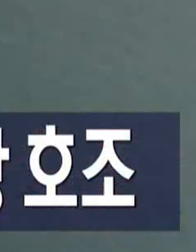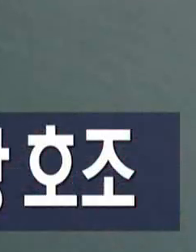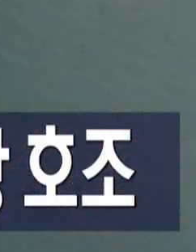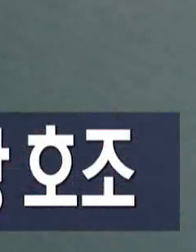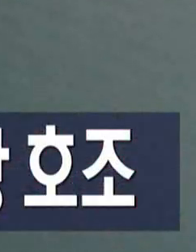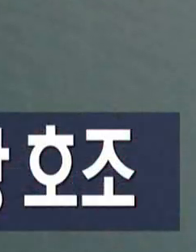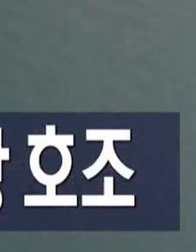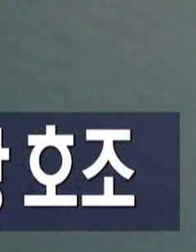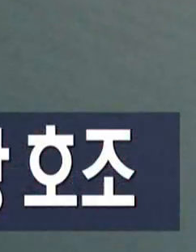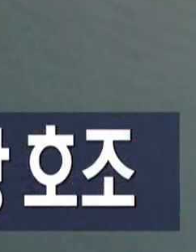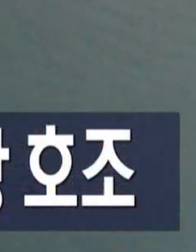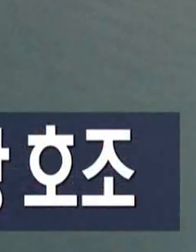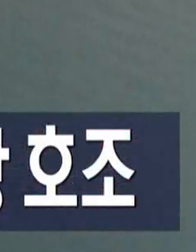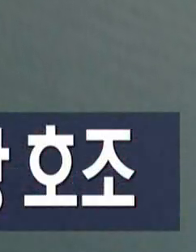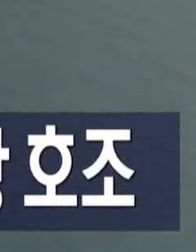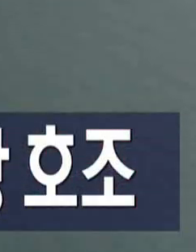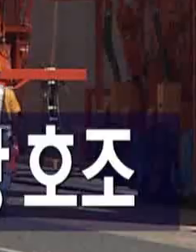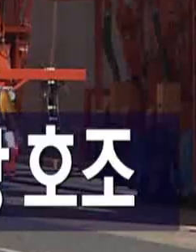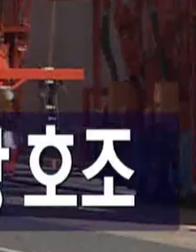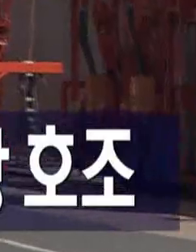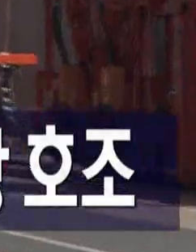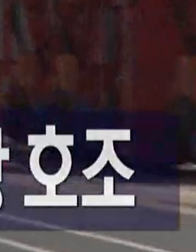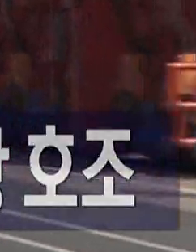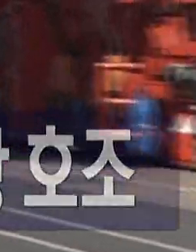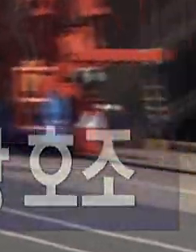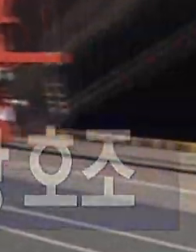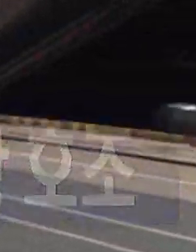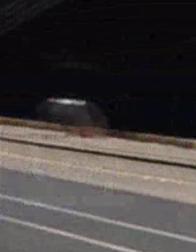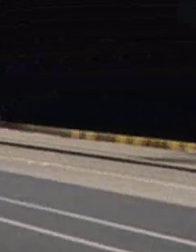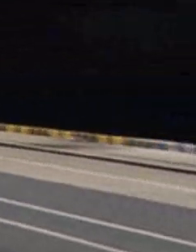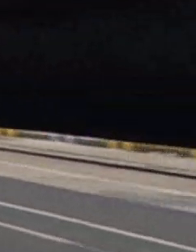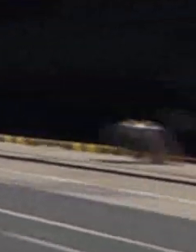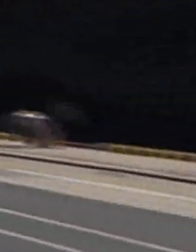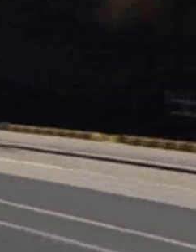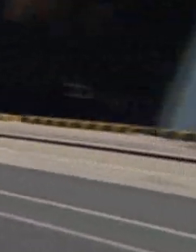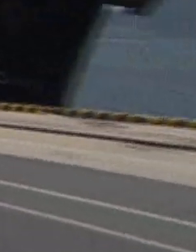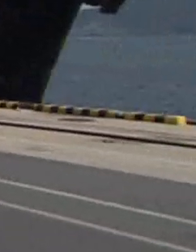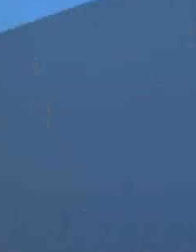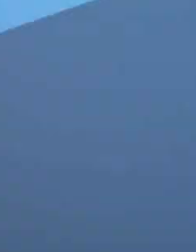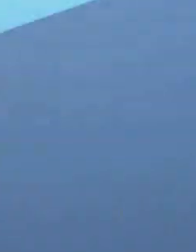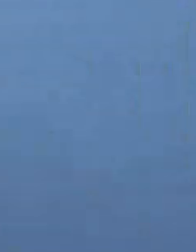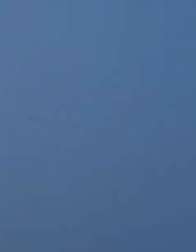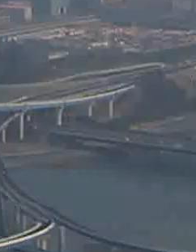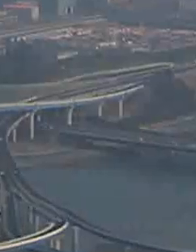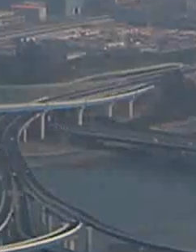여수광양항의 물동량은 증가 추세를 보이며 관광 분야와 함께 활성화의 계기를 마련했습니다.